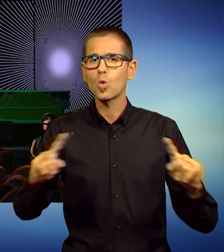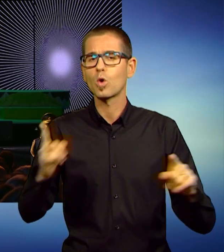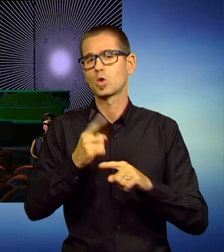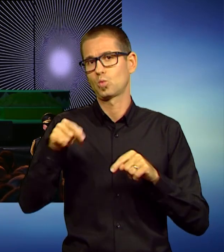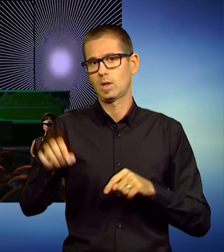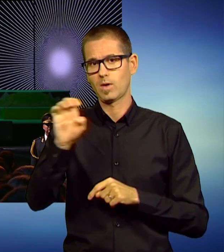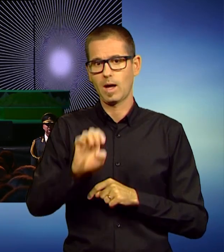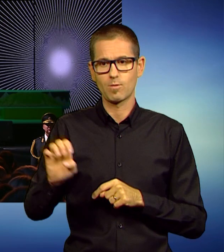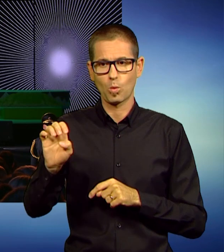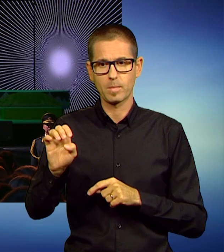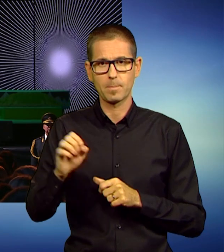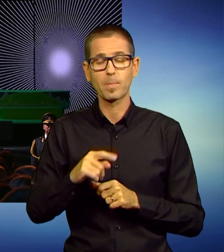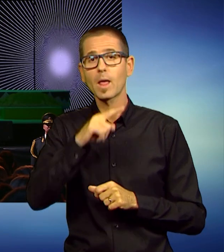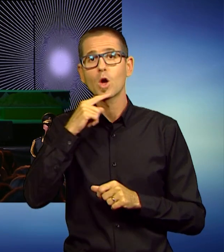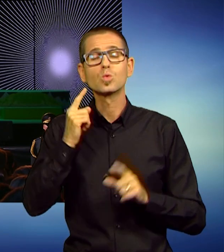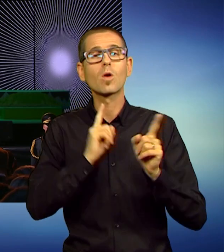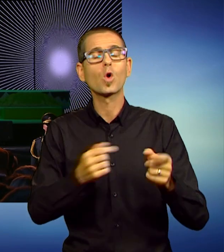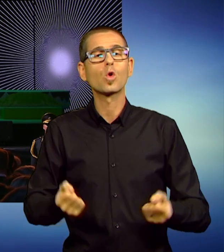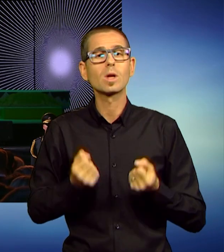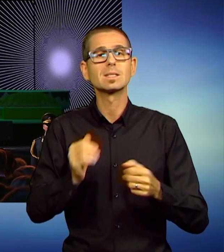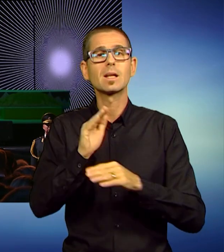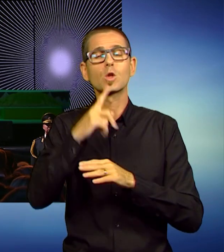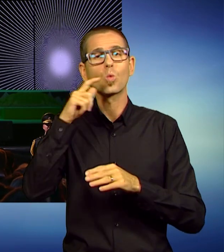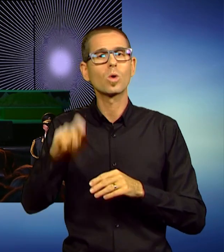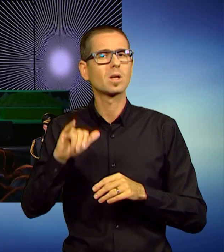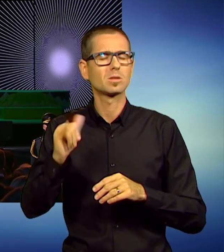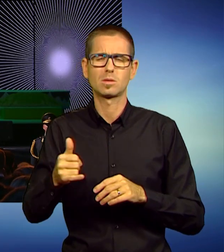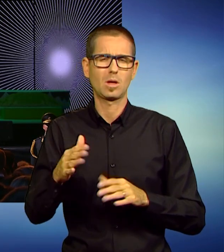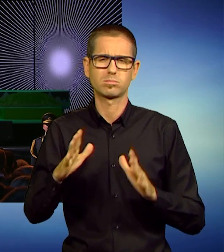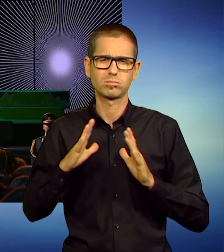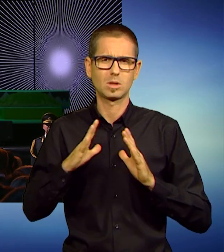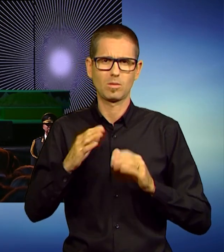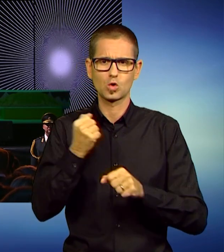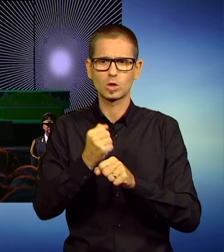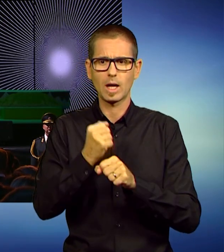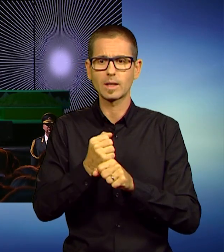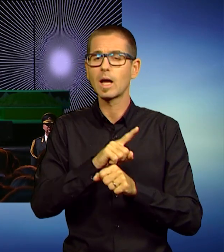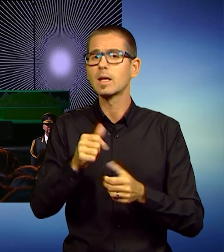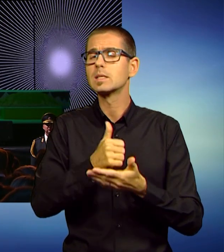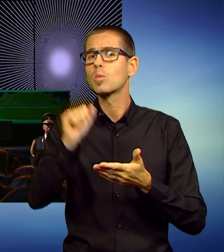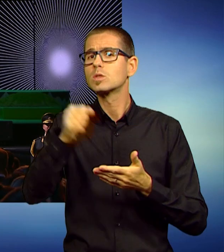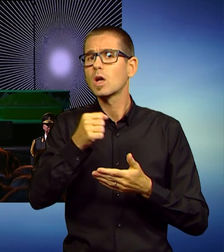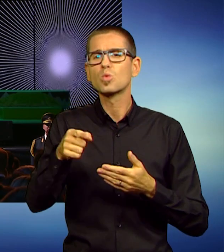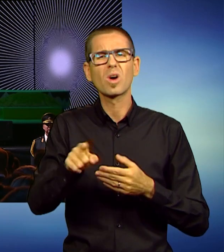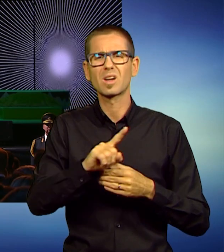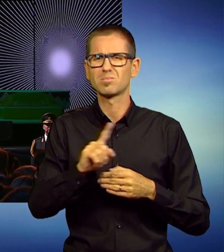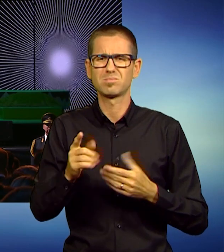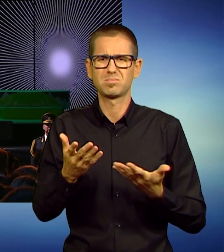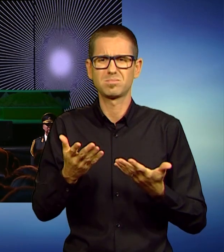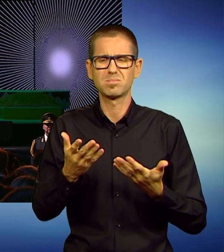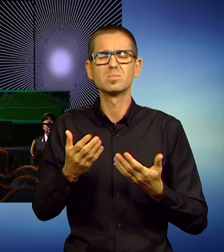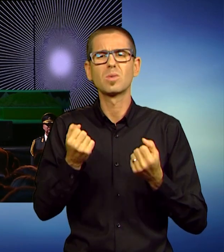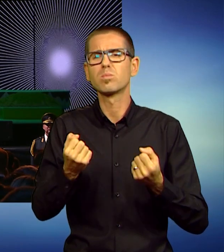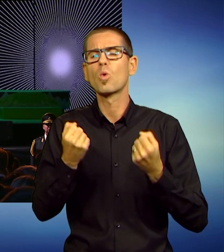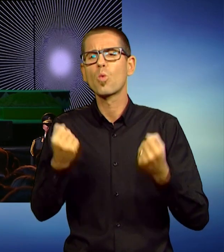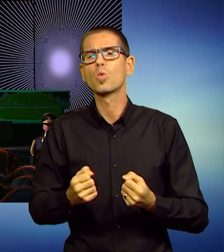Evropi. Rusko vojno nasilje nad Ukrajino je zavržno dejanje. Ne samo zato, ker gre za nezaslišano